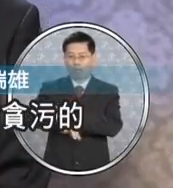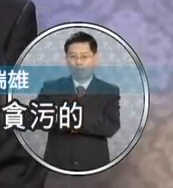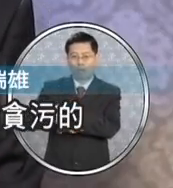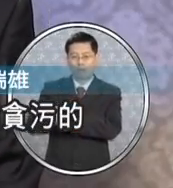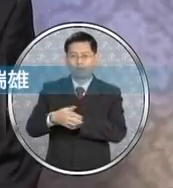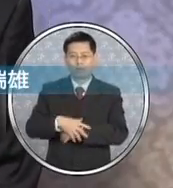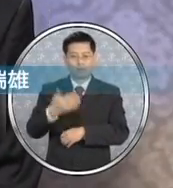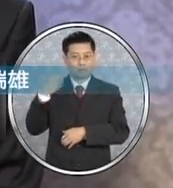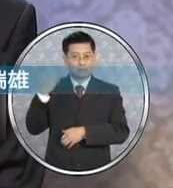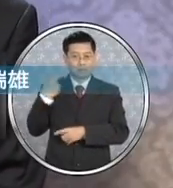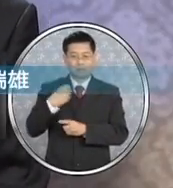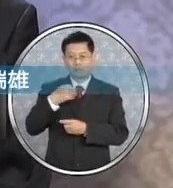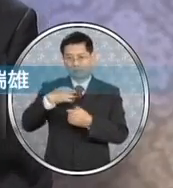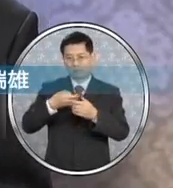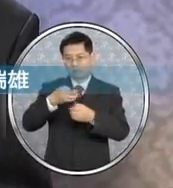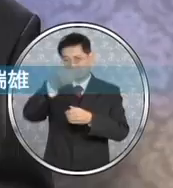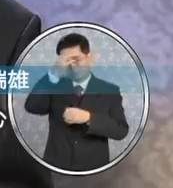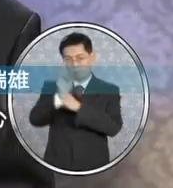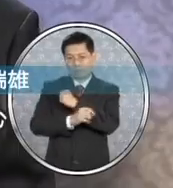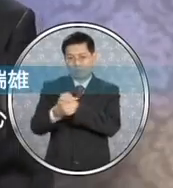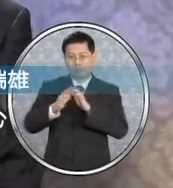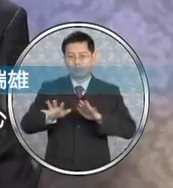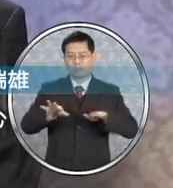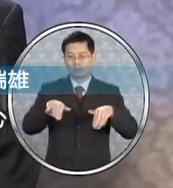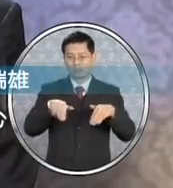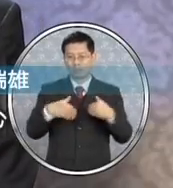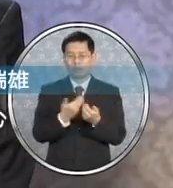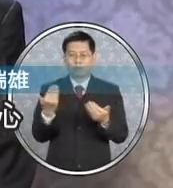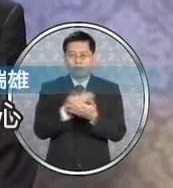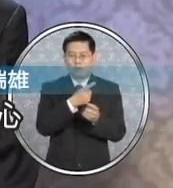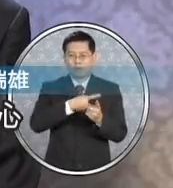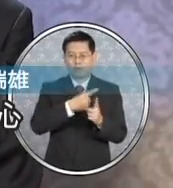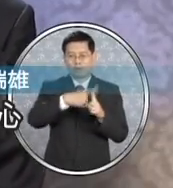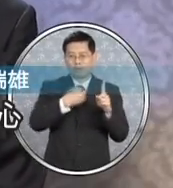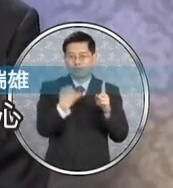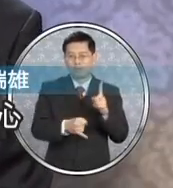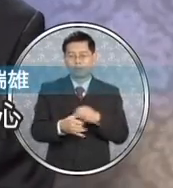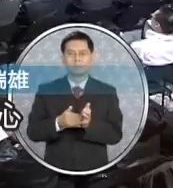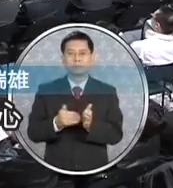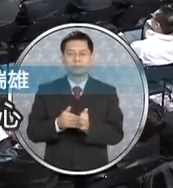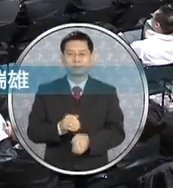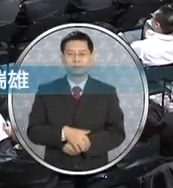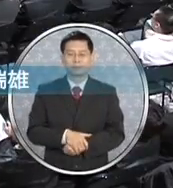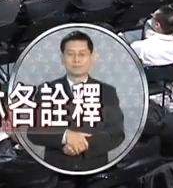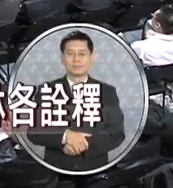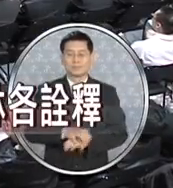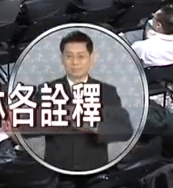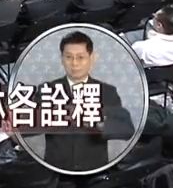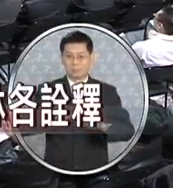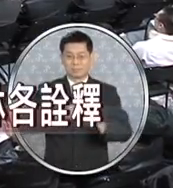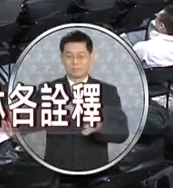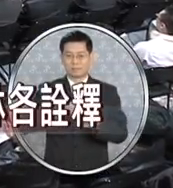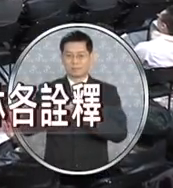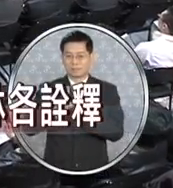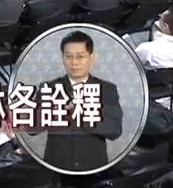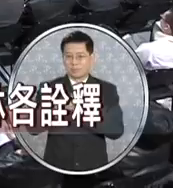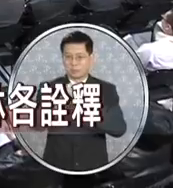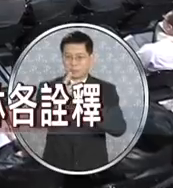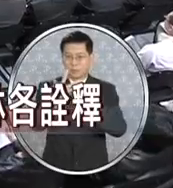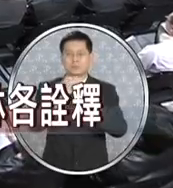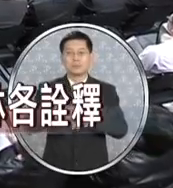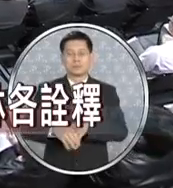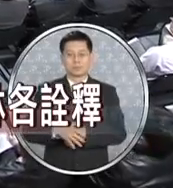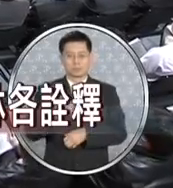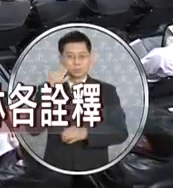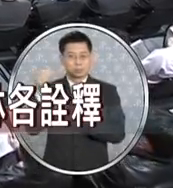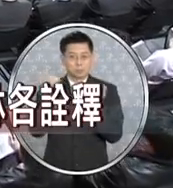的，来了个无能党，执政者让人灰心。在野者让人不安心， 三方你来我往，但也各自阐述政见。